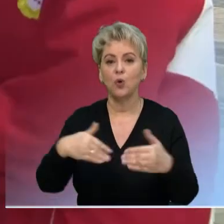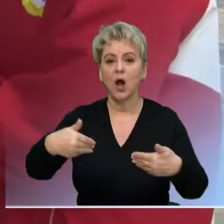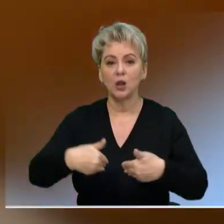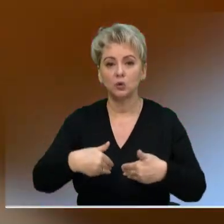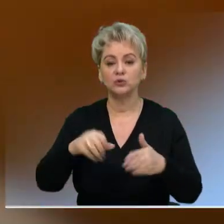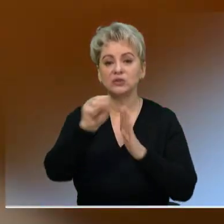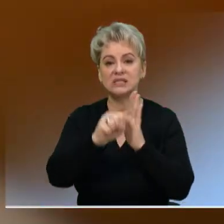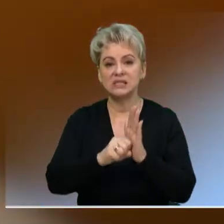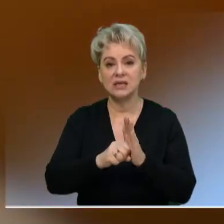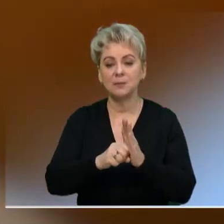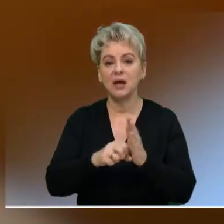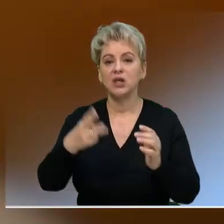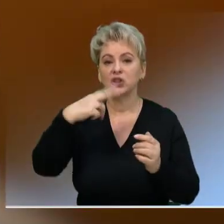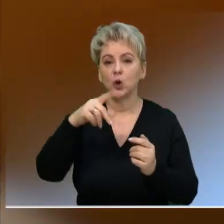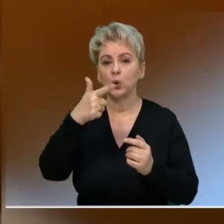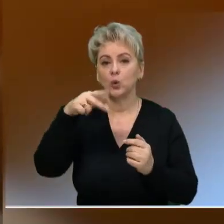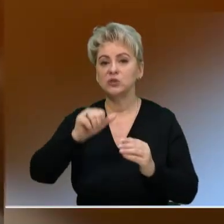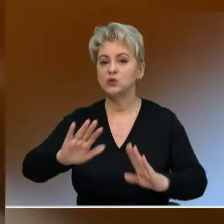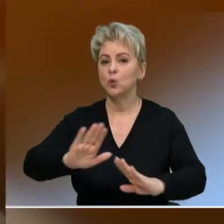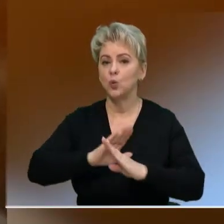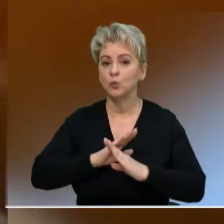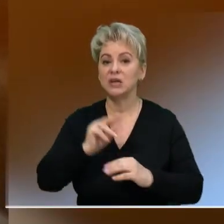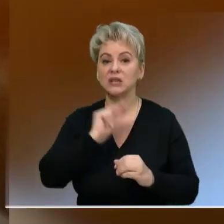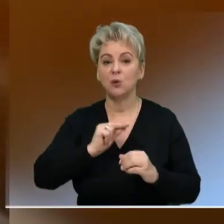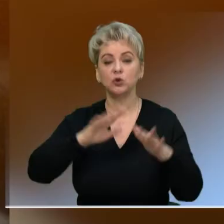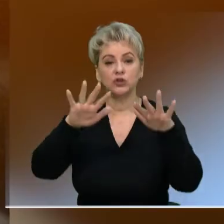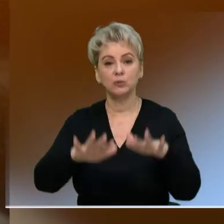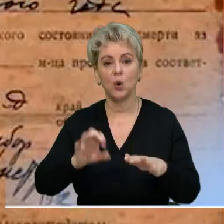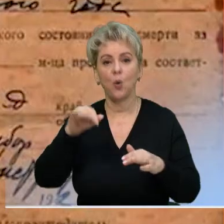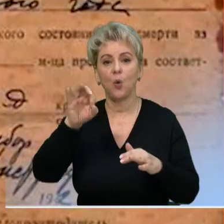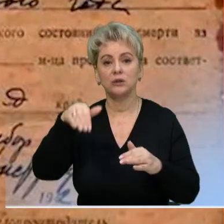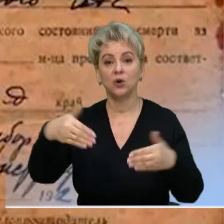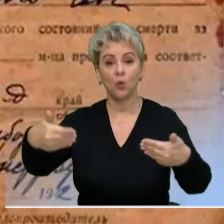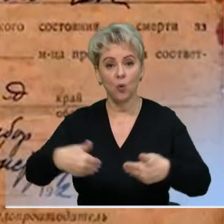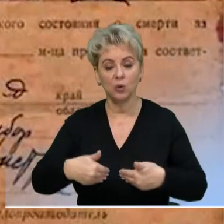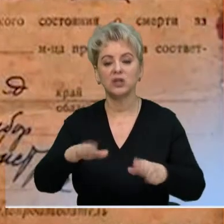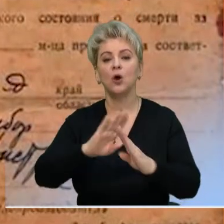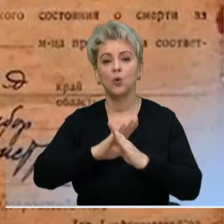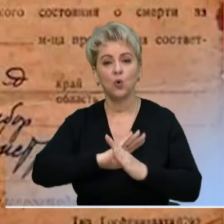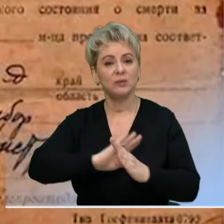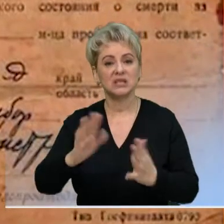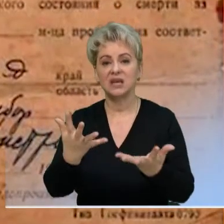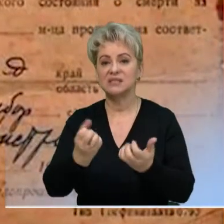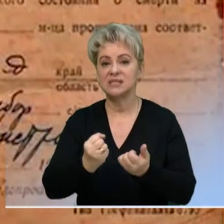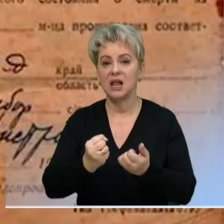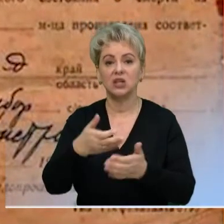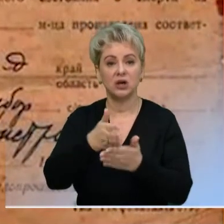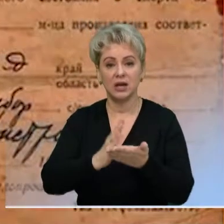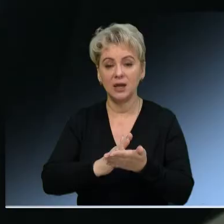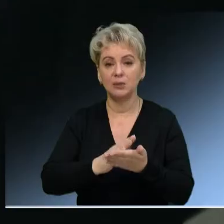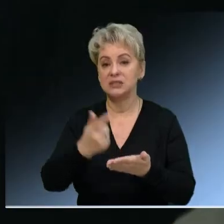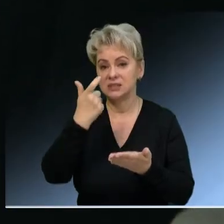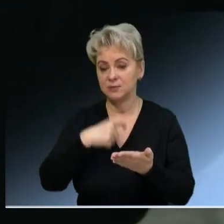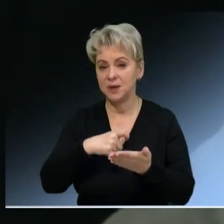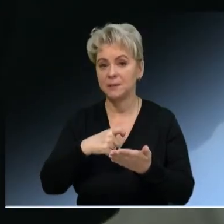холодную зиму, пекарь Даниил Кютинин умер прямо на рабочем месте от истощения. умер, но не взял ни крохи блокадного хлеба